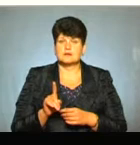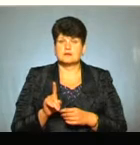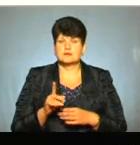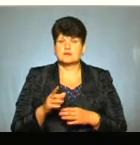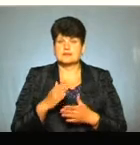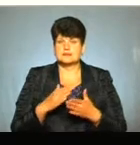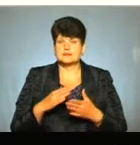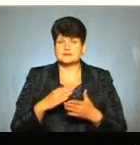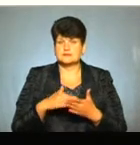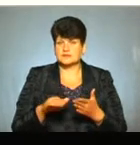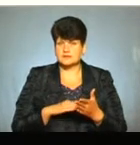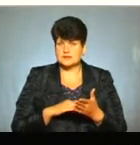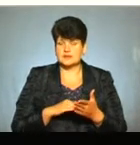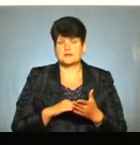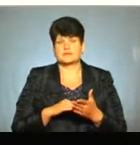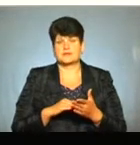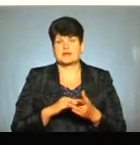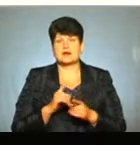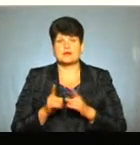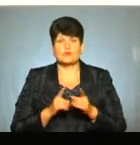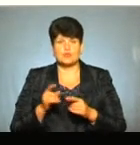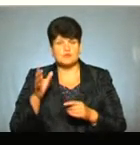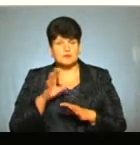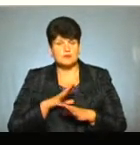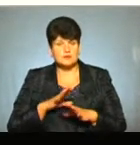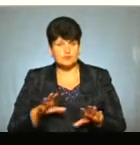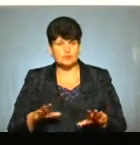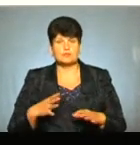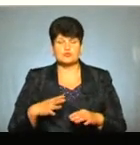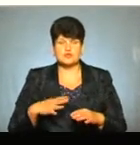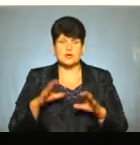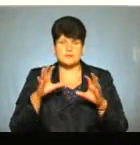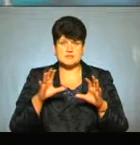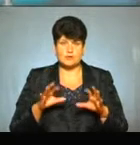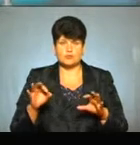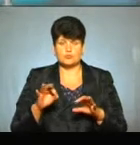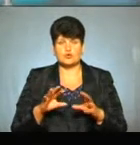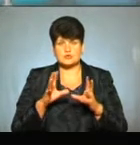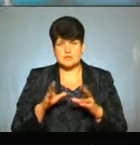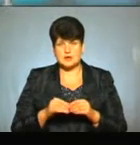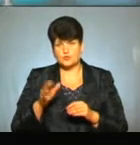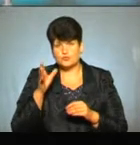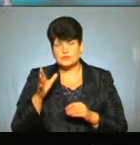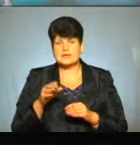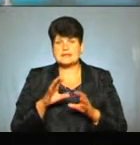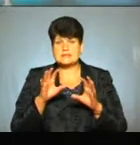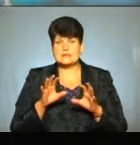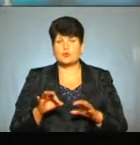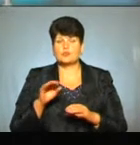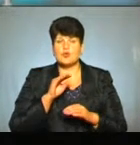буде. Ми очікуємо, направду, прийняття закону про загальну середню освіту і закону про професійну